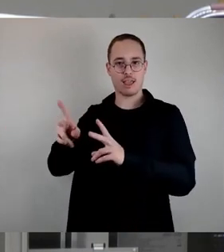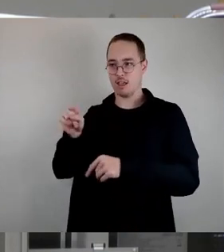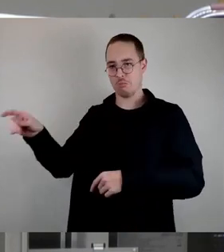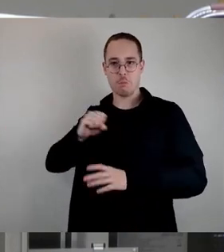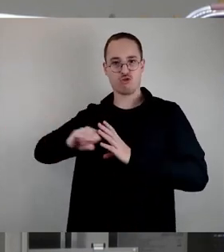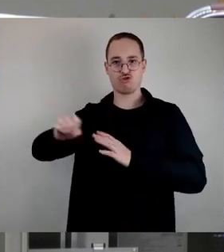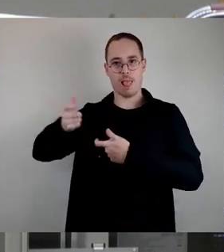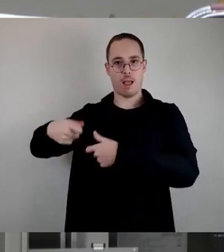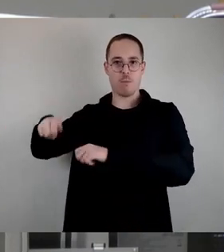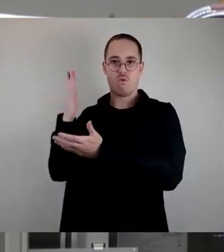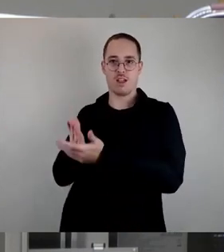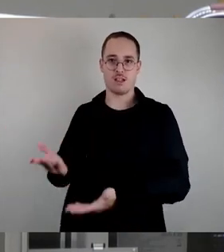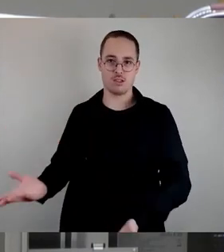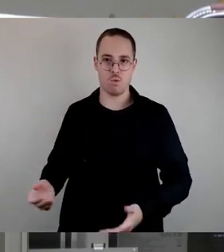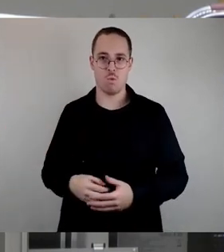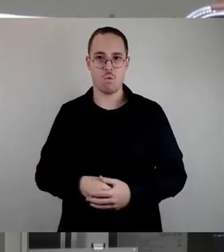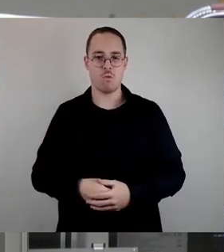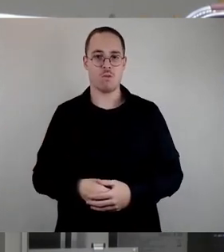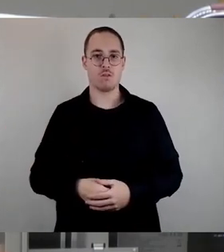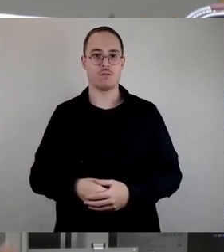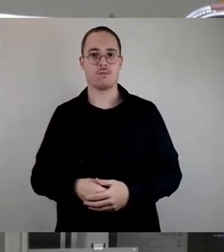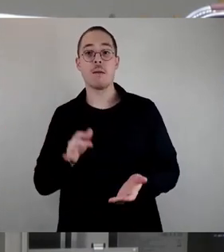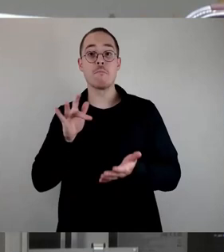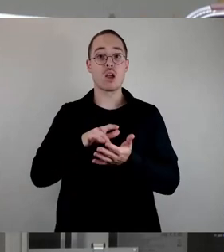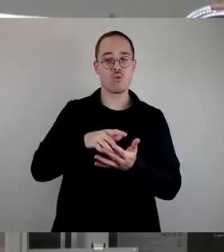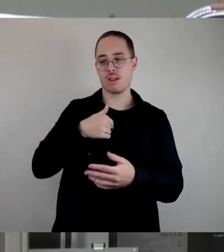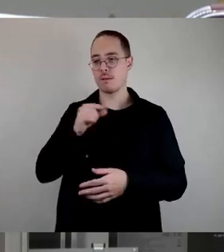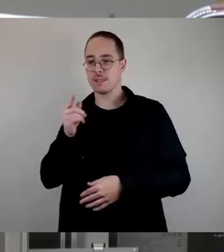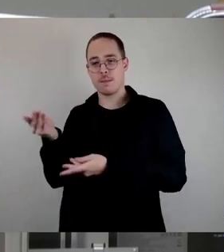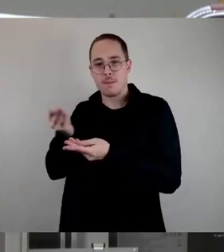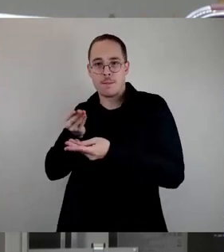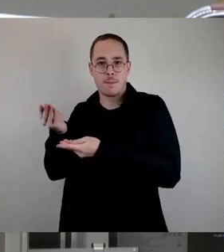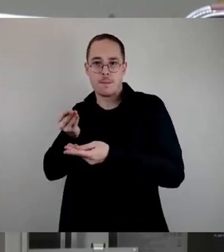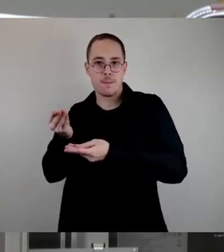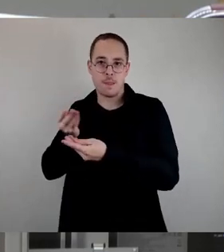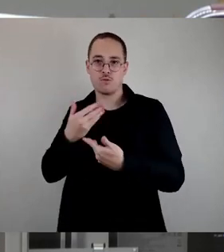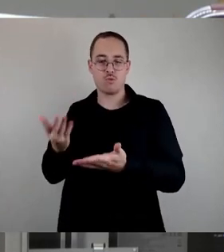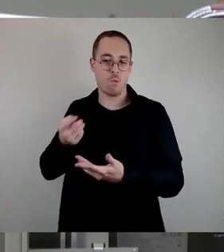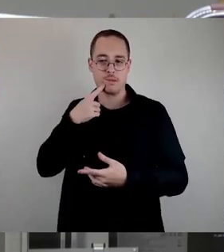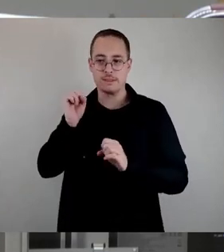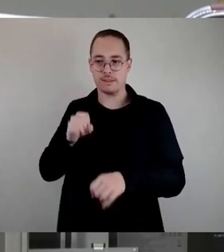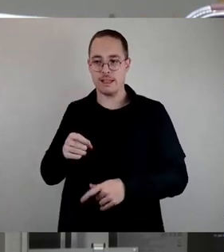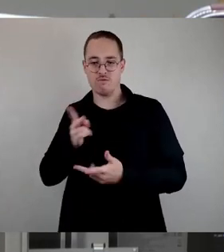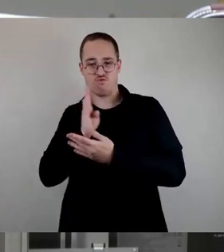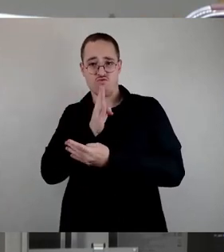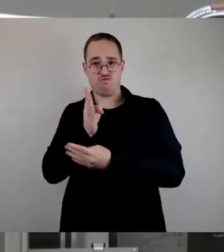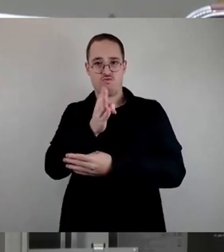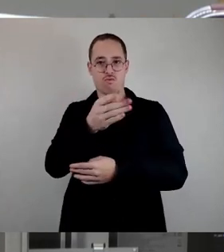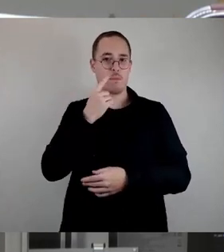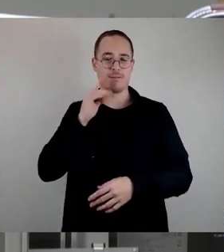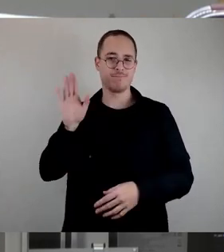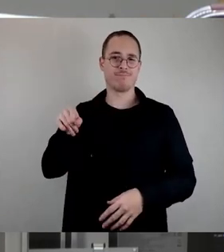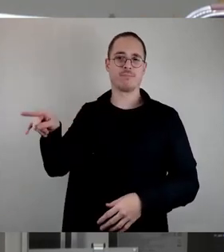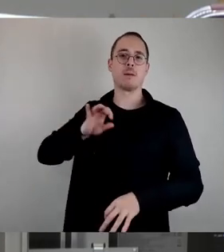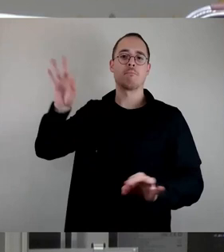Die Gründung, ich habe jetzt gerade mit ihm gesprochen, naja, ich dachte, wir kommen da irgendwie durch, aber er wird sich besser beschäftigt haben, also wo er dann auf der Pieschener Seite tatsächlich dann